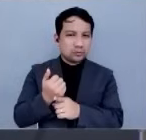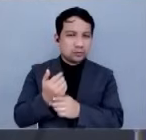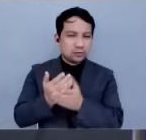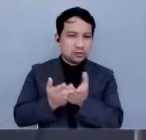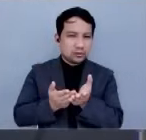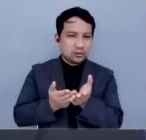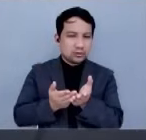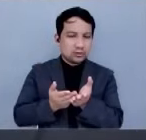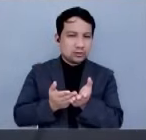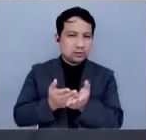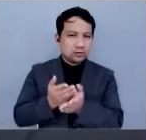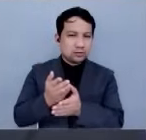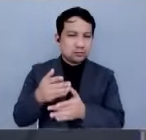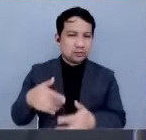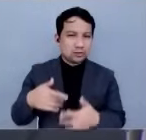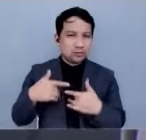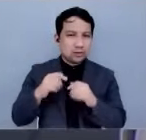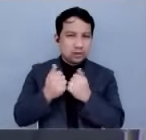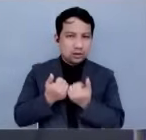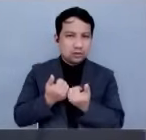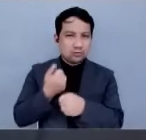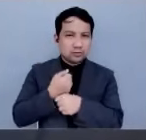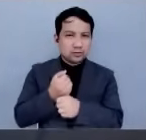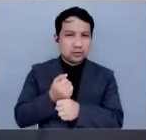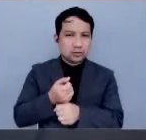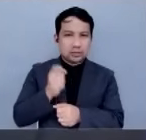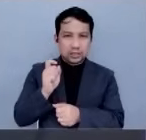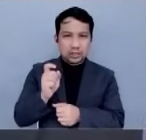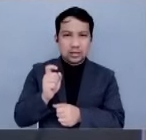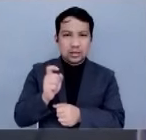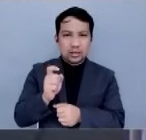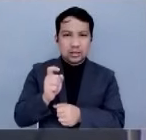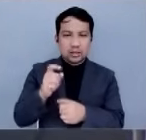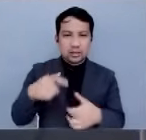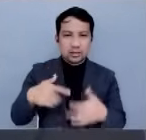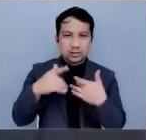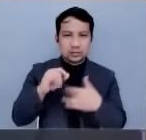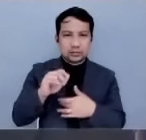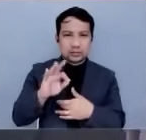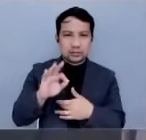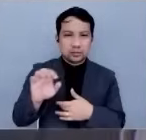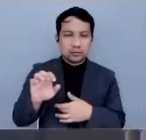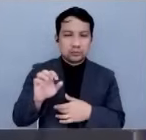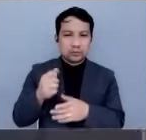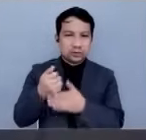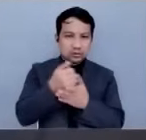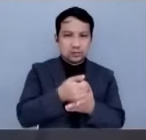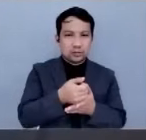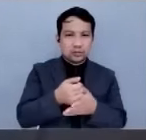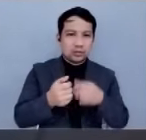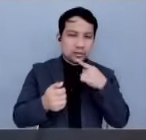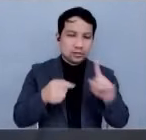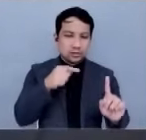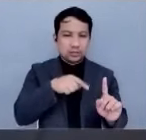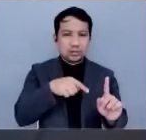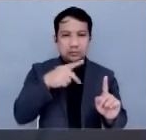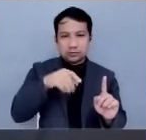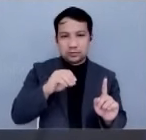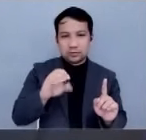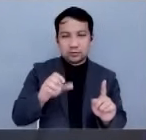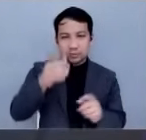exploit, kung paano ko ginawa yung exploit. Show him what we call the POC or proof of concept